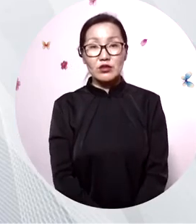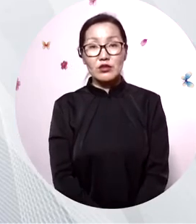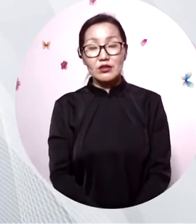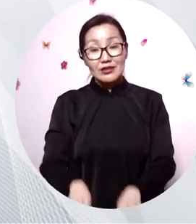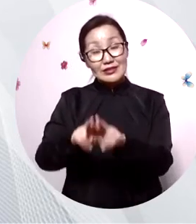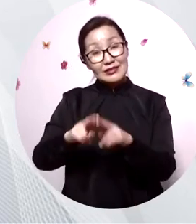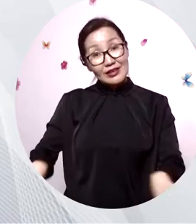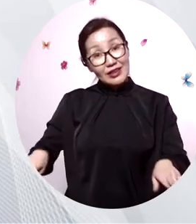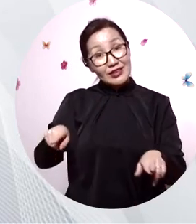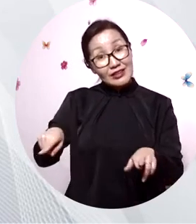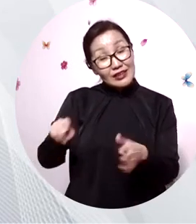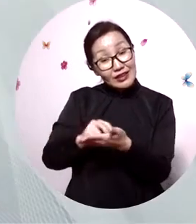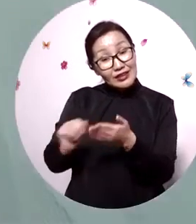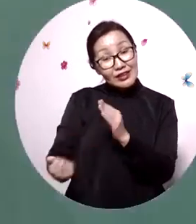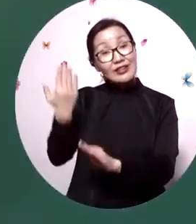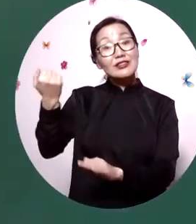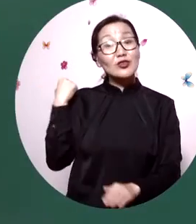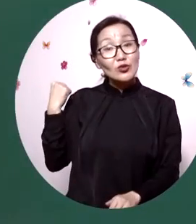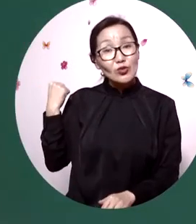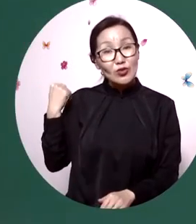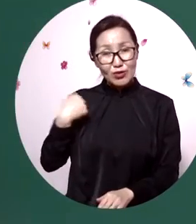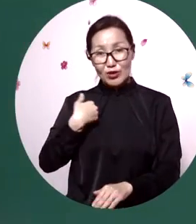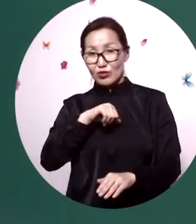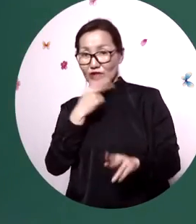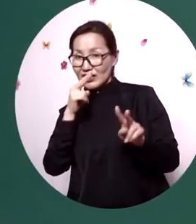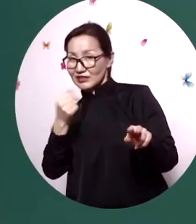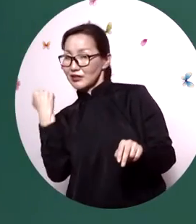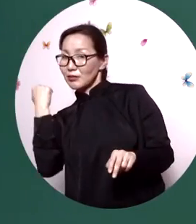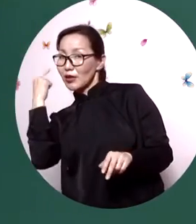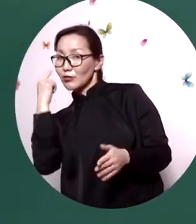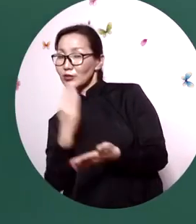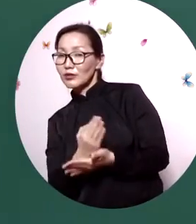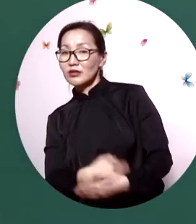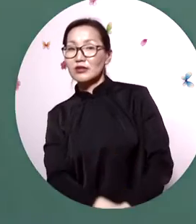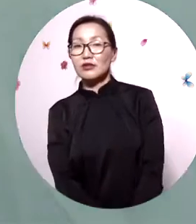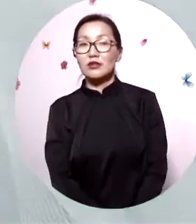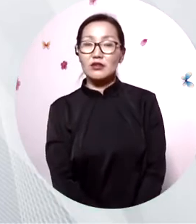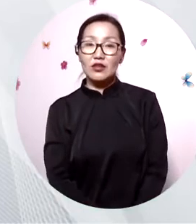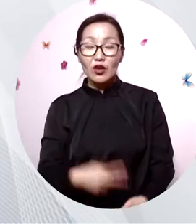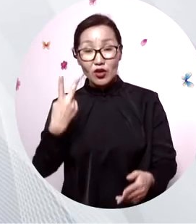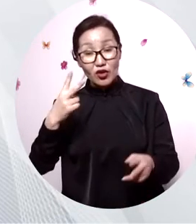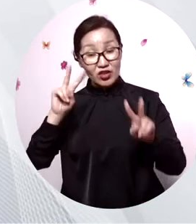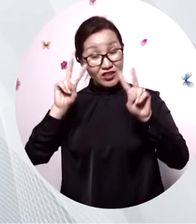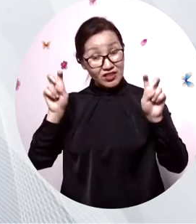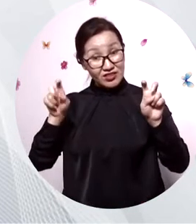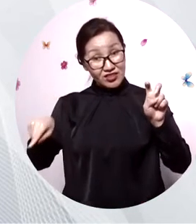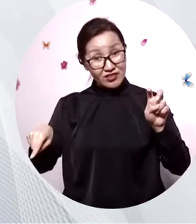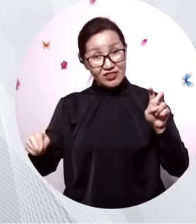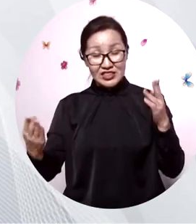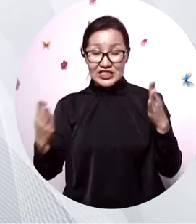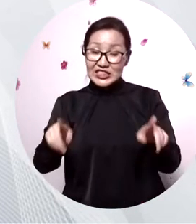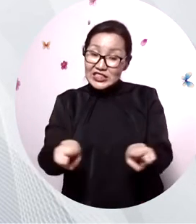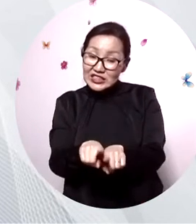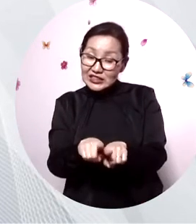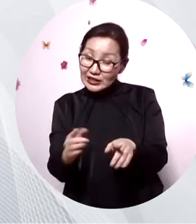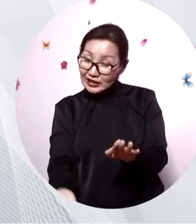За ялгаатай талыг гаргаж чадсан уу манайхан? Багш нь чадсан байх гэж бодож байна. Энэ хоёр тал дээр харагдаж байгаа. Хоёр ихийн ижил